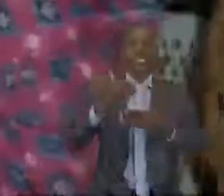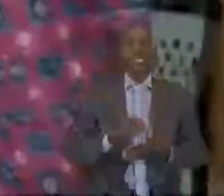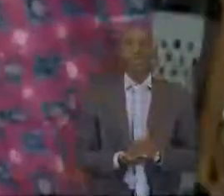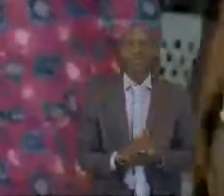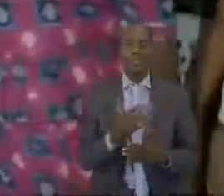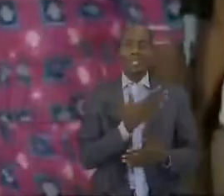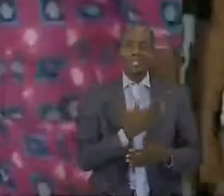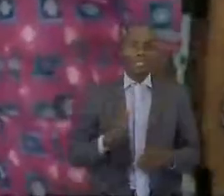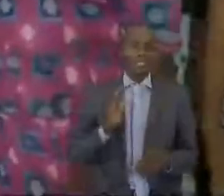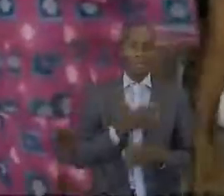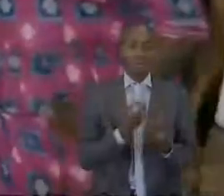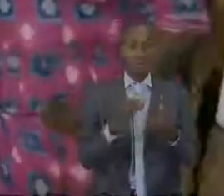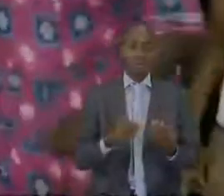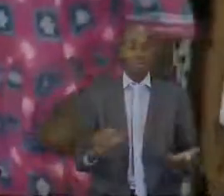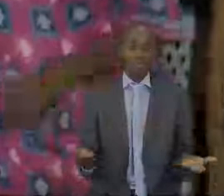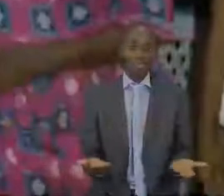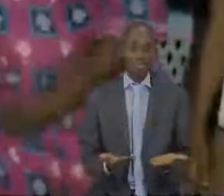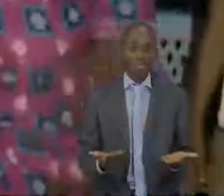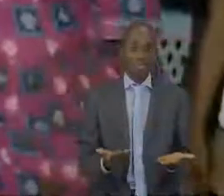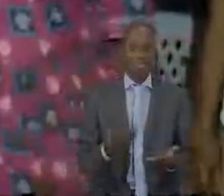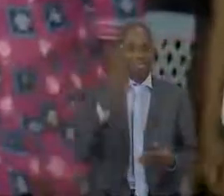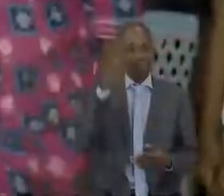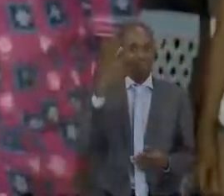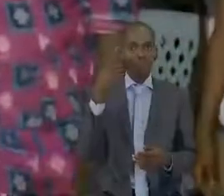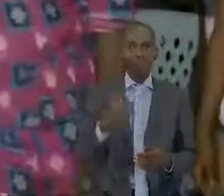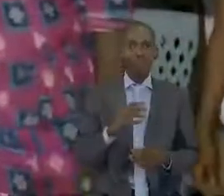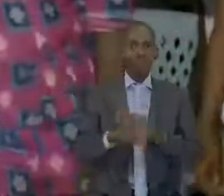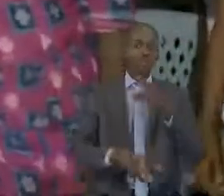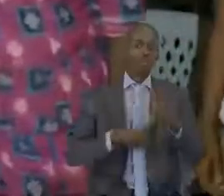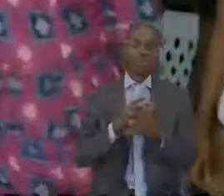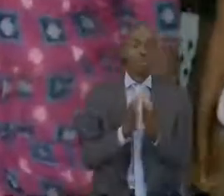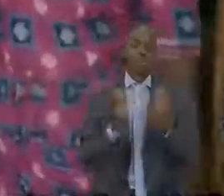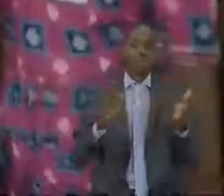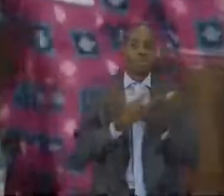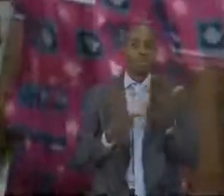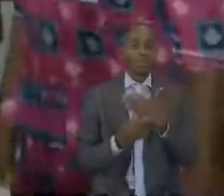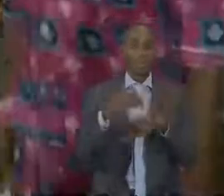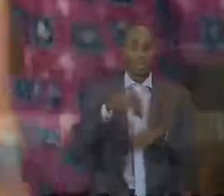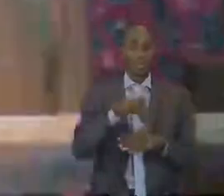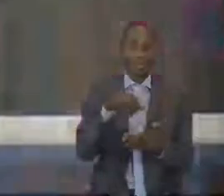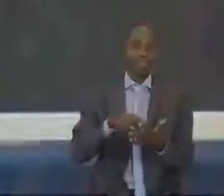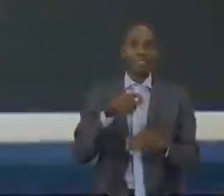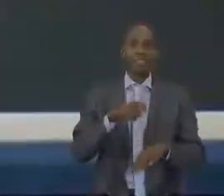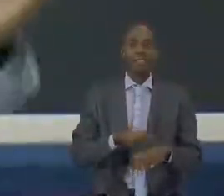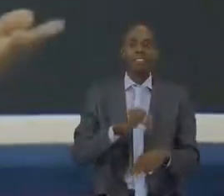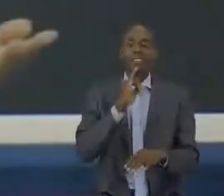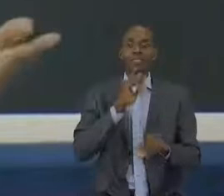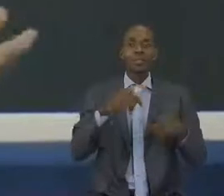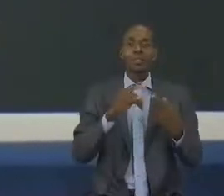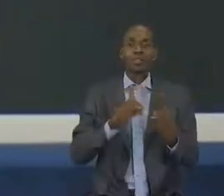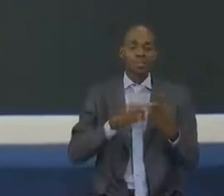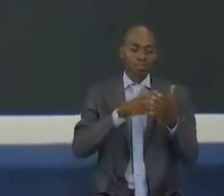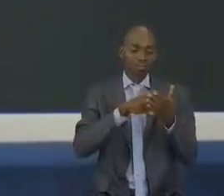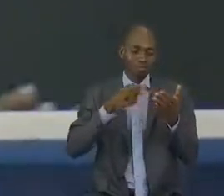Et notre venue ici pour la croisade mondiale, en ce moment, va